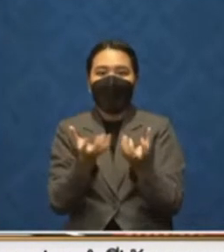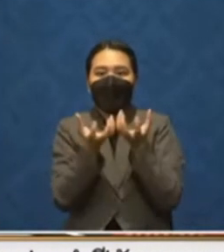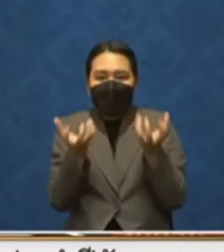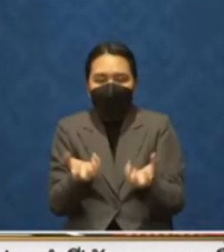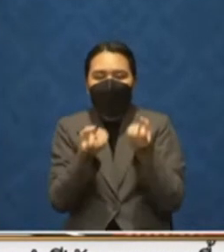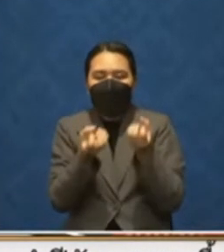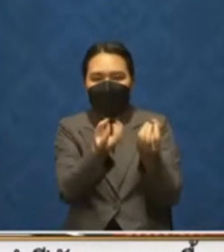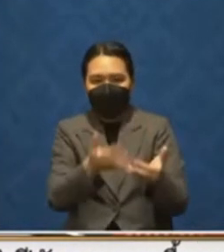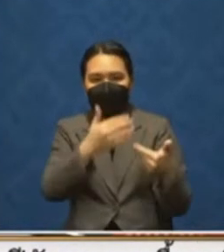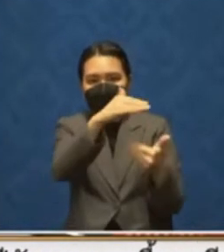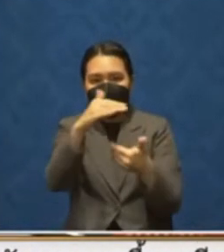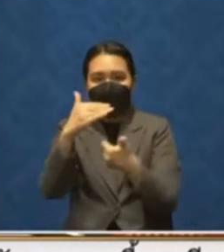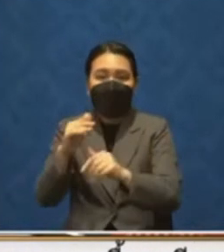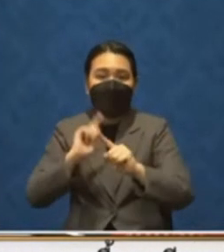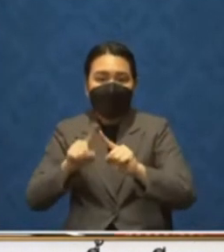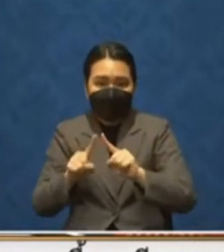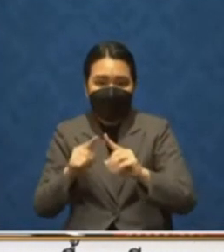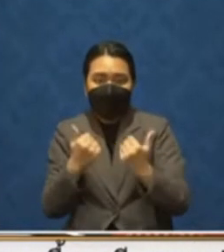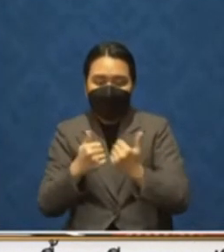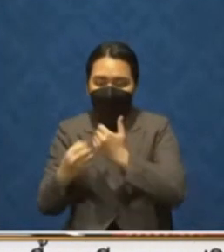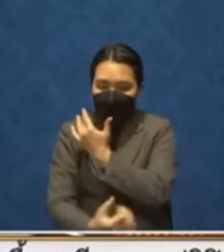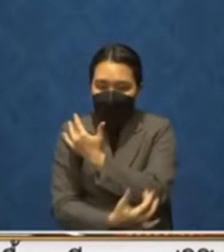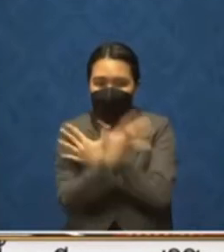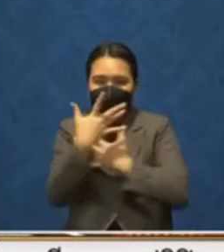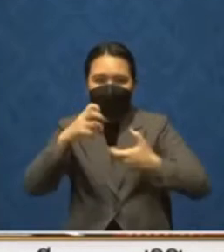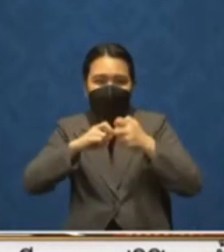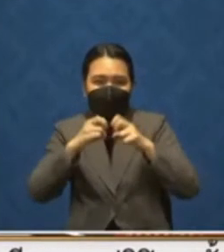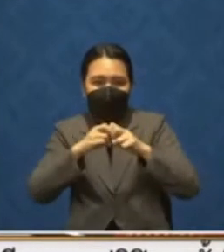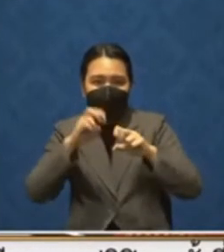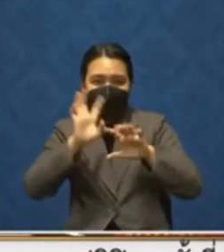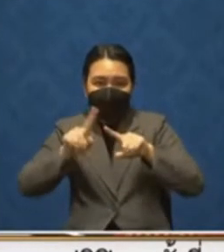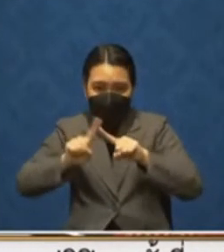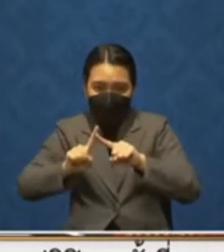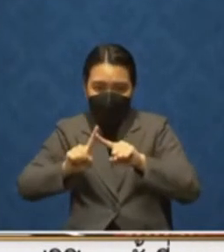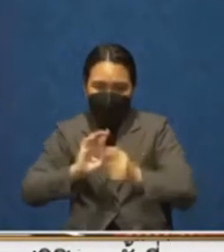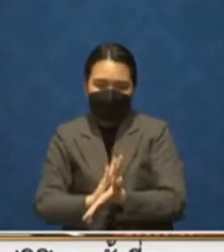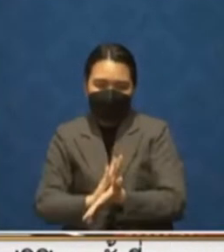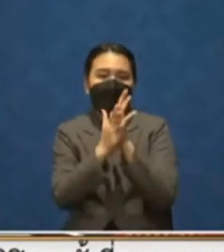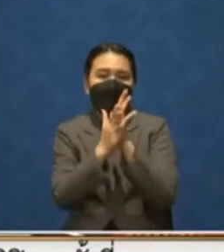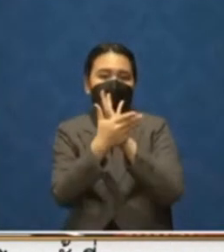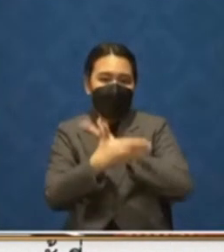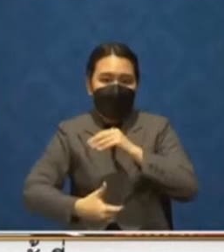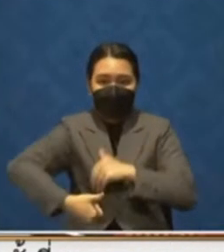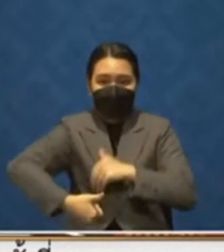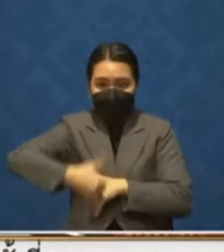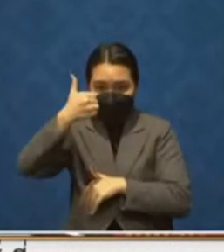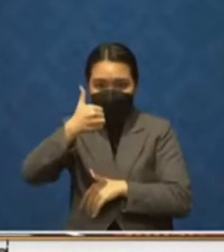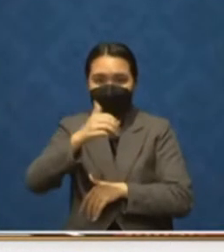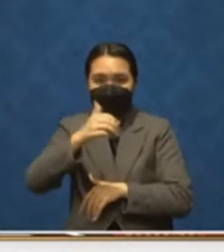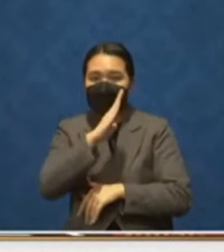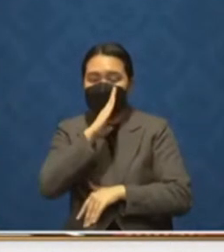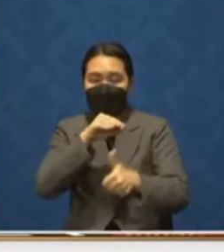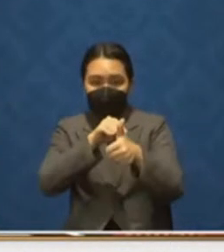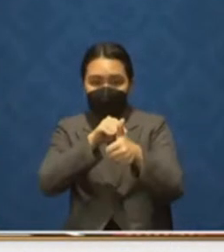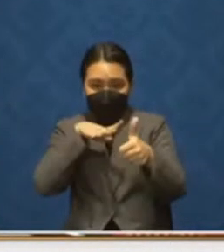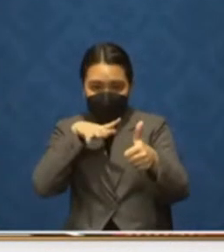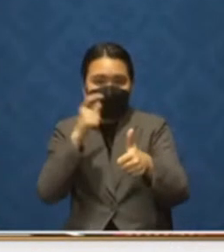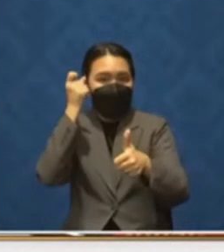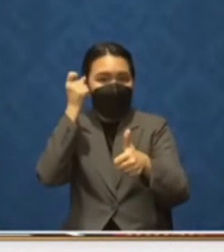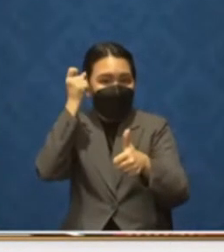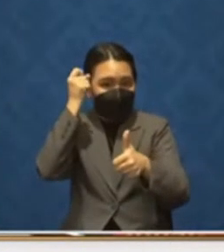เป็นโอกาสที่เราสามารถที่จะพิจิตรเป็นโอกาสได้ถ้าเรามีผู้นำที่ไว้วางใจได้และเข้าใจในโอบายต่าง